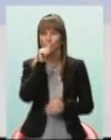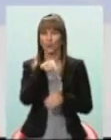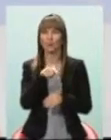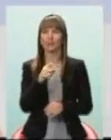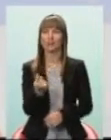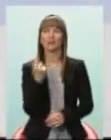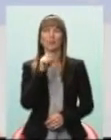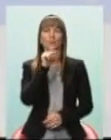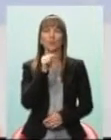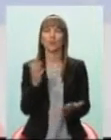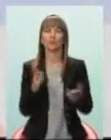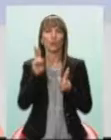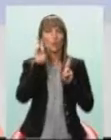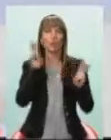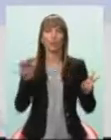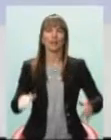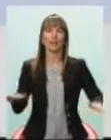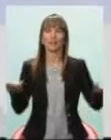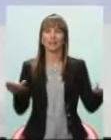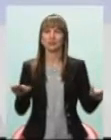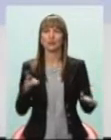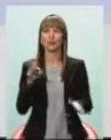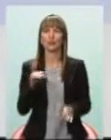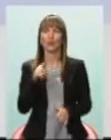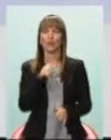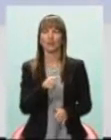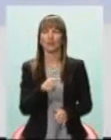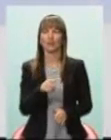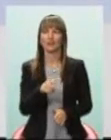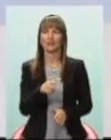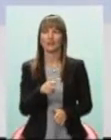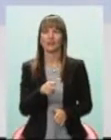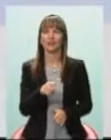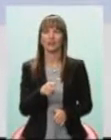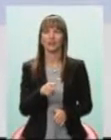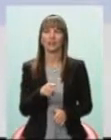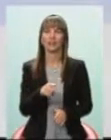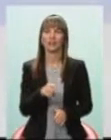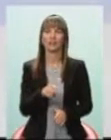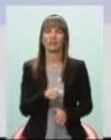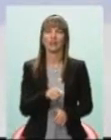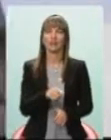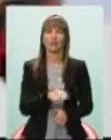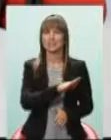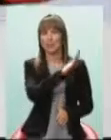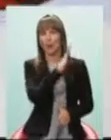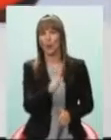единственные птицы, которые не умеют летать. Но они с горки как летят,